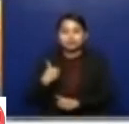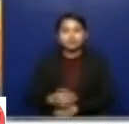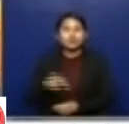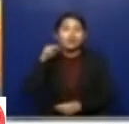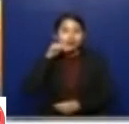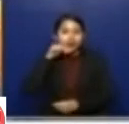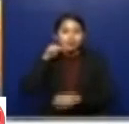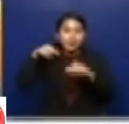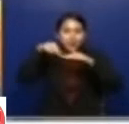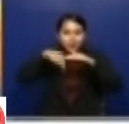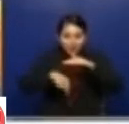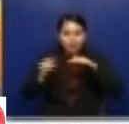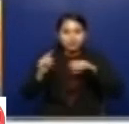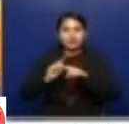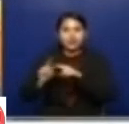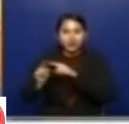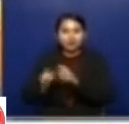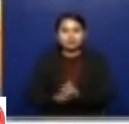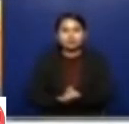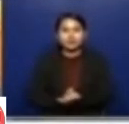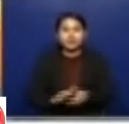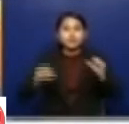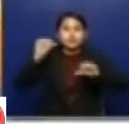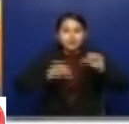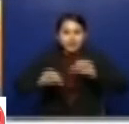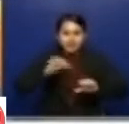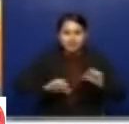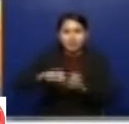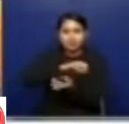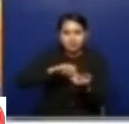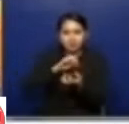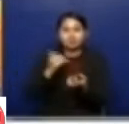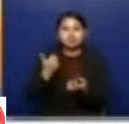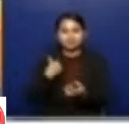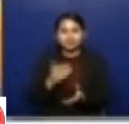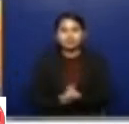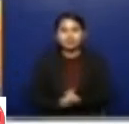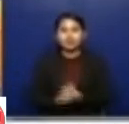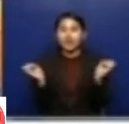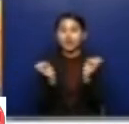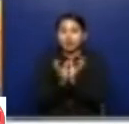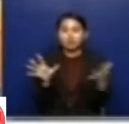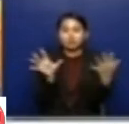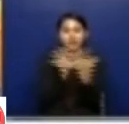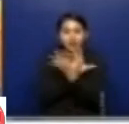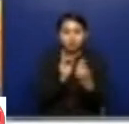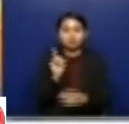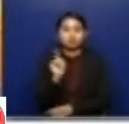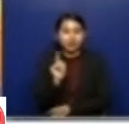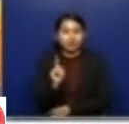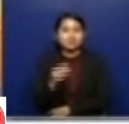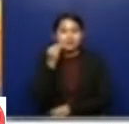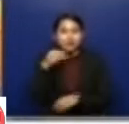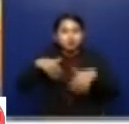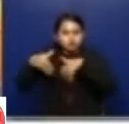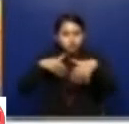ต้ดินและการปนเปื้อนของสารอันตรายในดินผลกระทบทางสังคมในพื้นที่และสุข